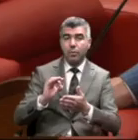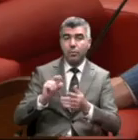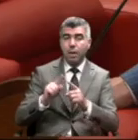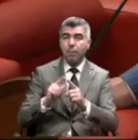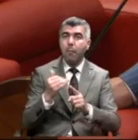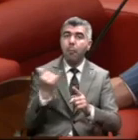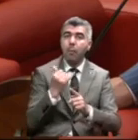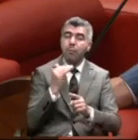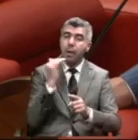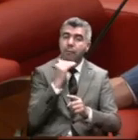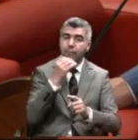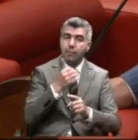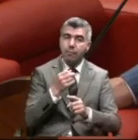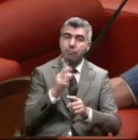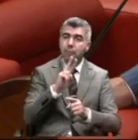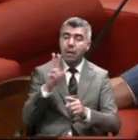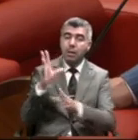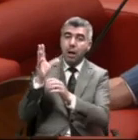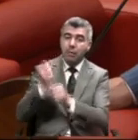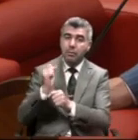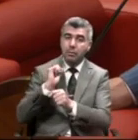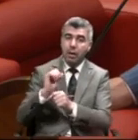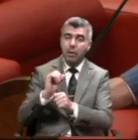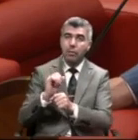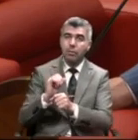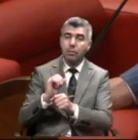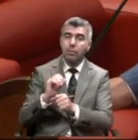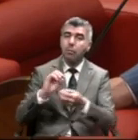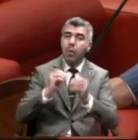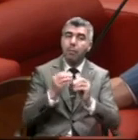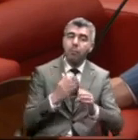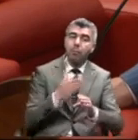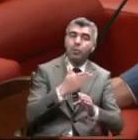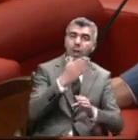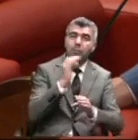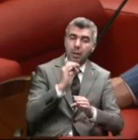دخلناش باستعجال كما امر بذلك سيدنا الله ينصره غادي نقول